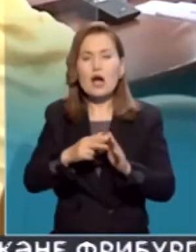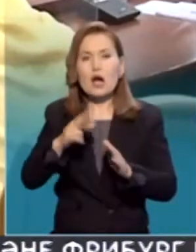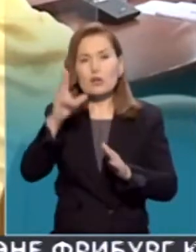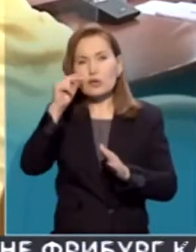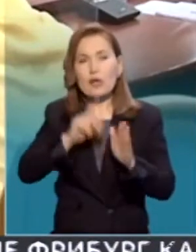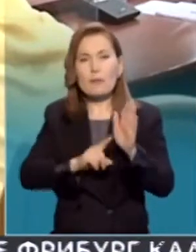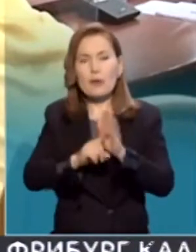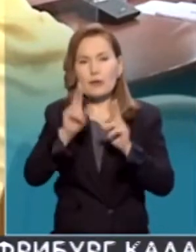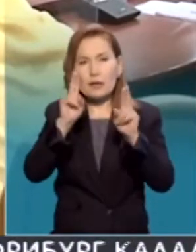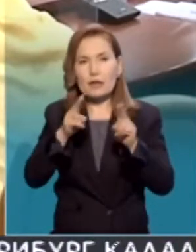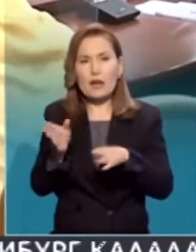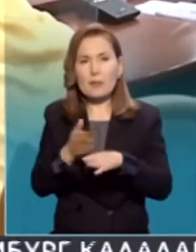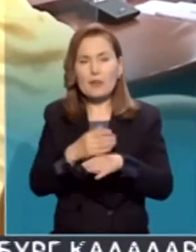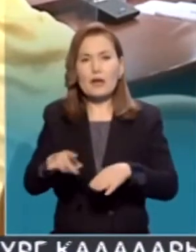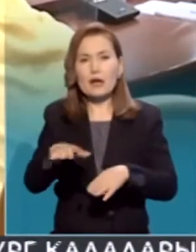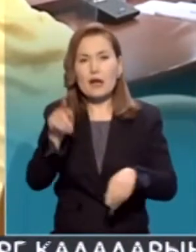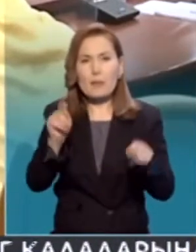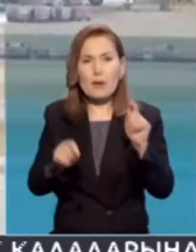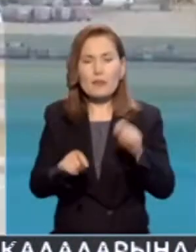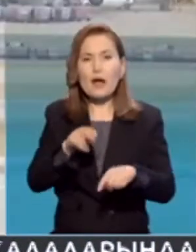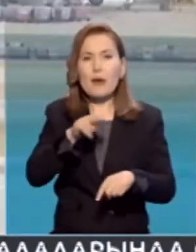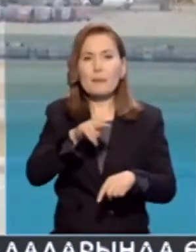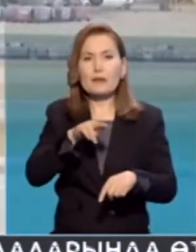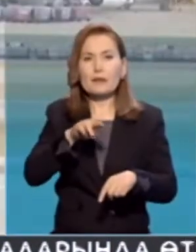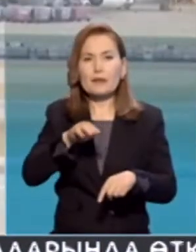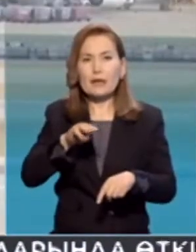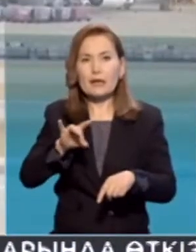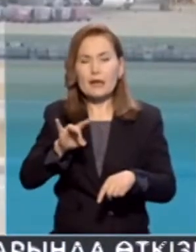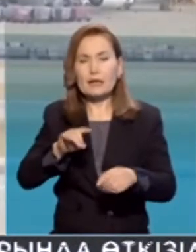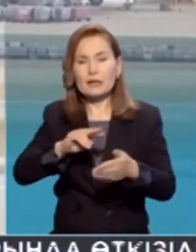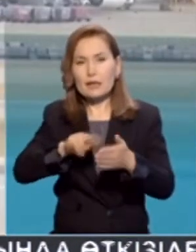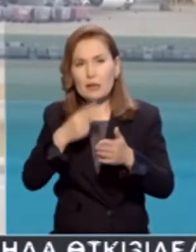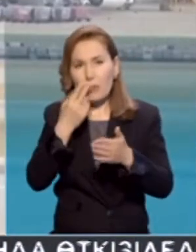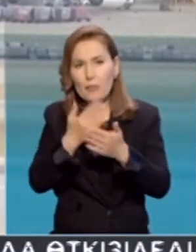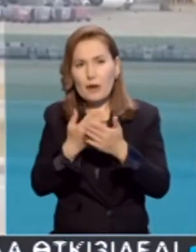ал республика аумағына кіру үшін ПТР-тестін тапсыру міндетті.